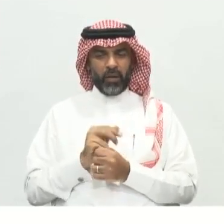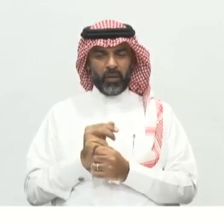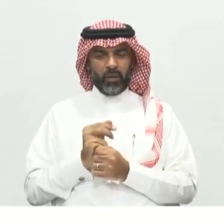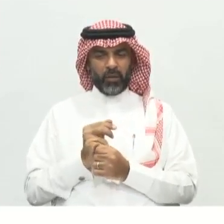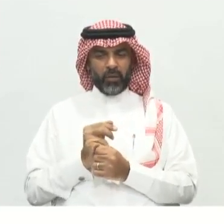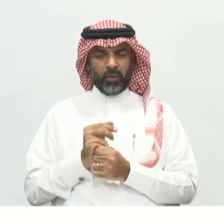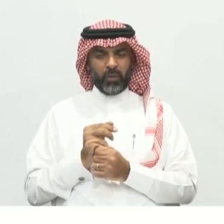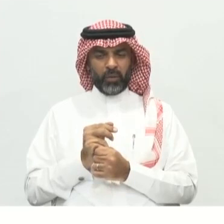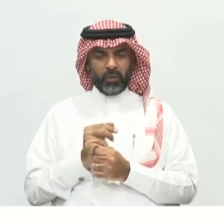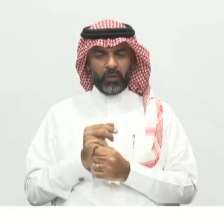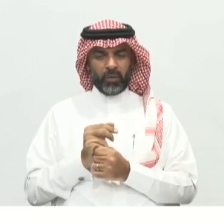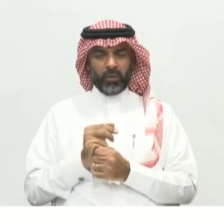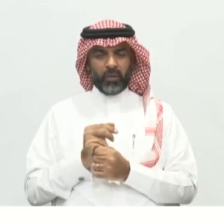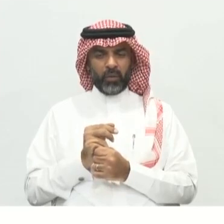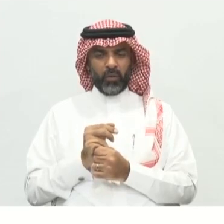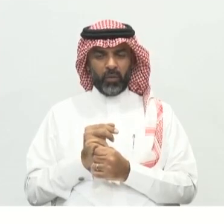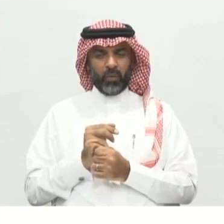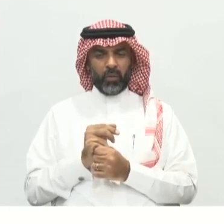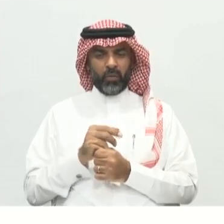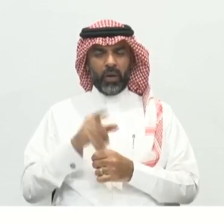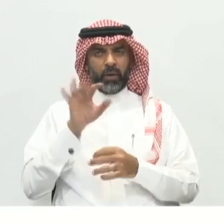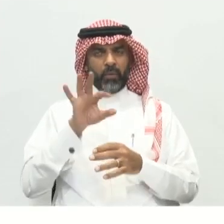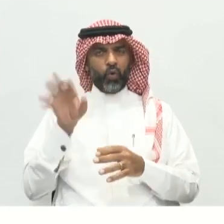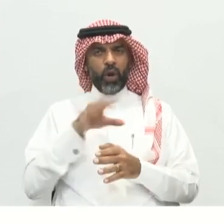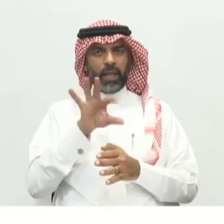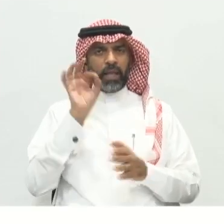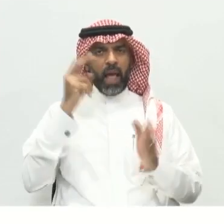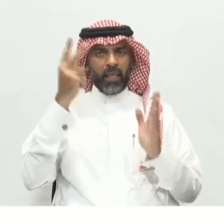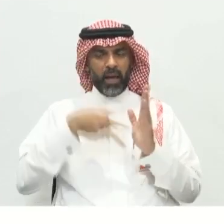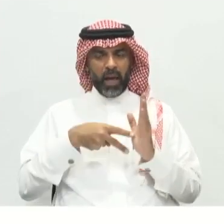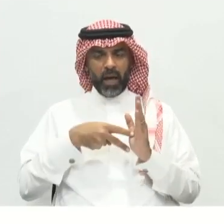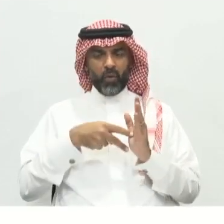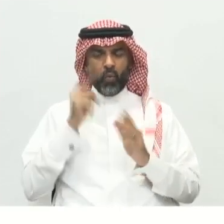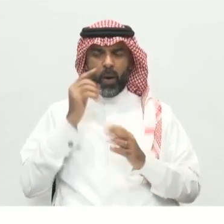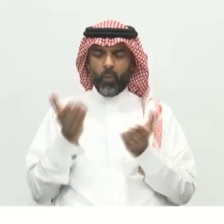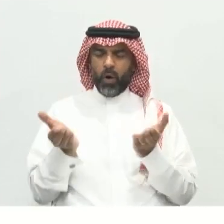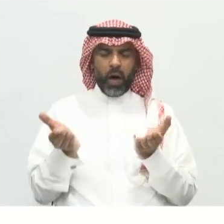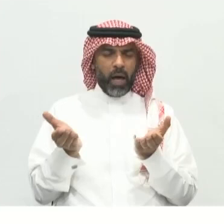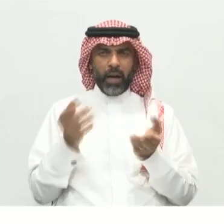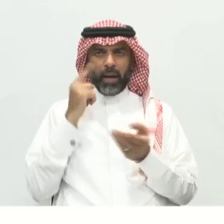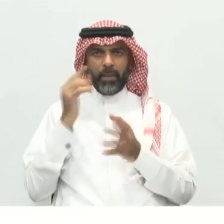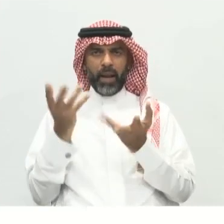خوارزميه استدلالي جشعه وقمنا في الاخير بعمل مقارنه بين هاتين